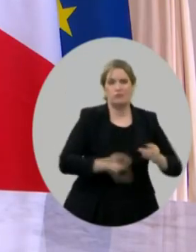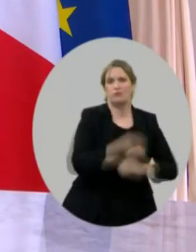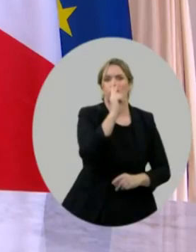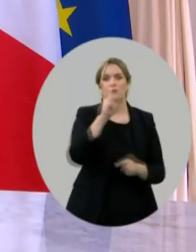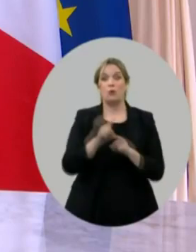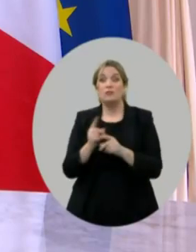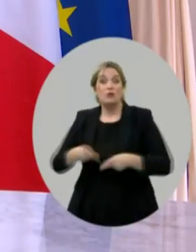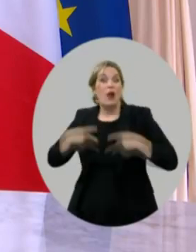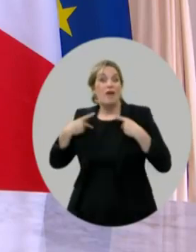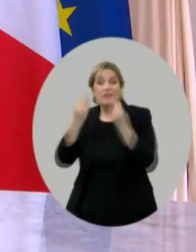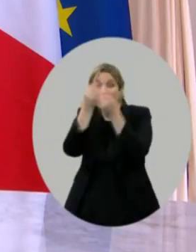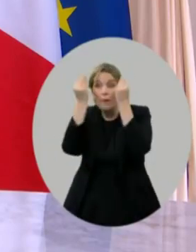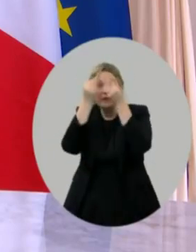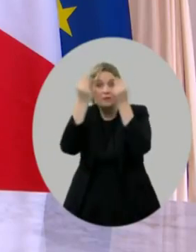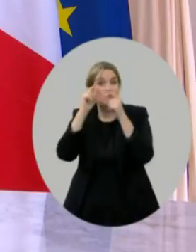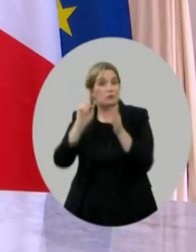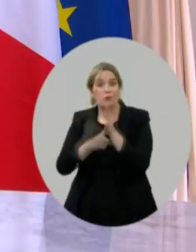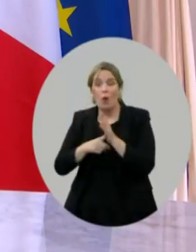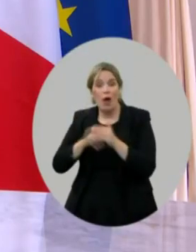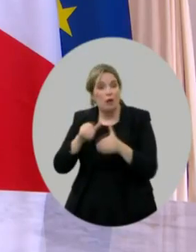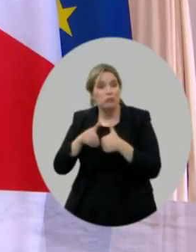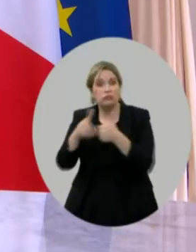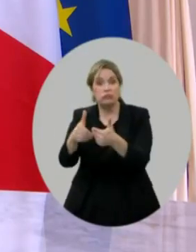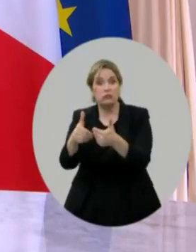la vie est